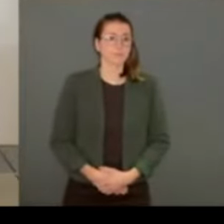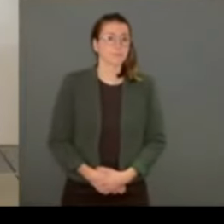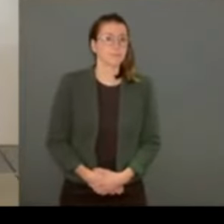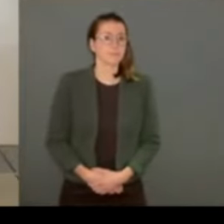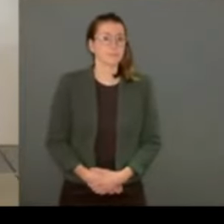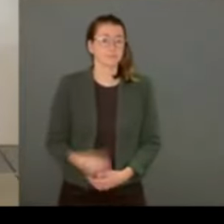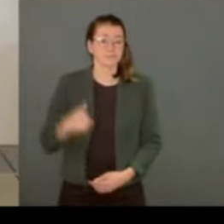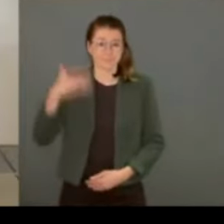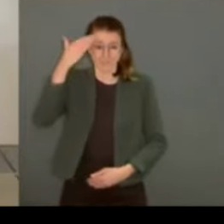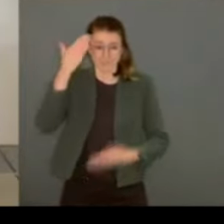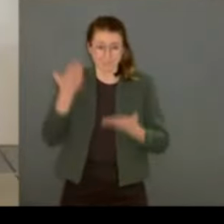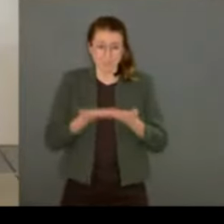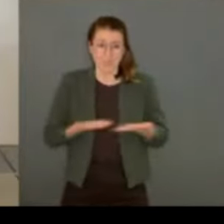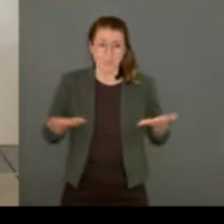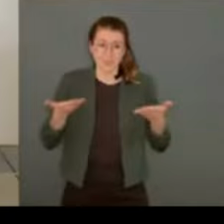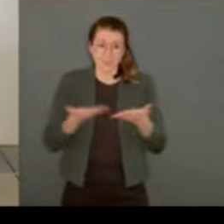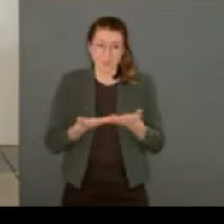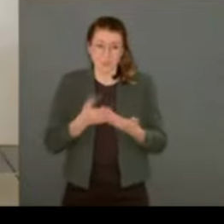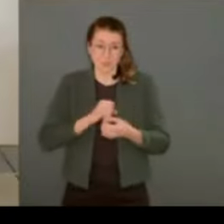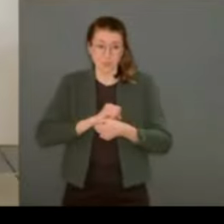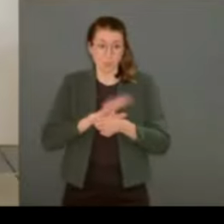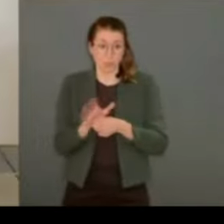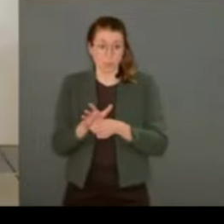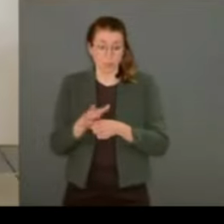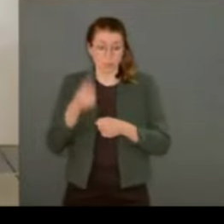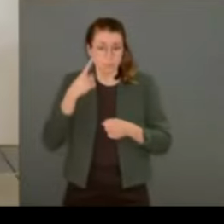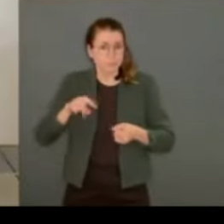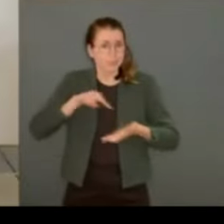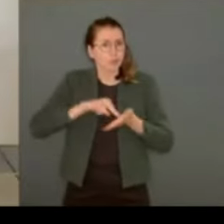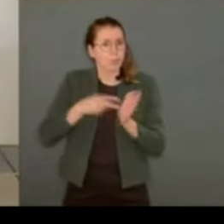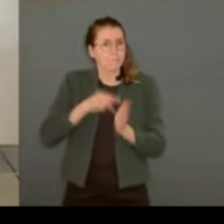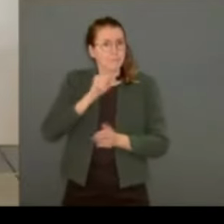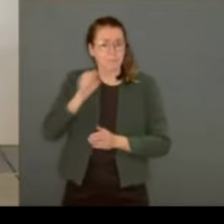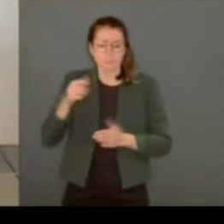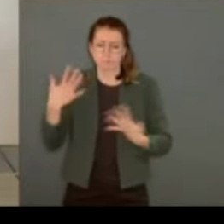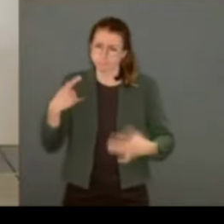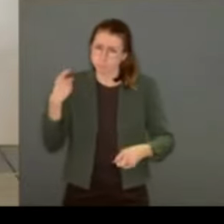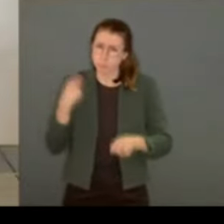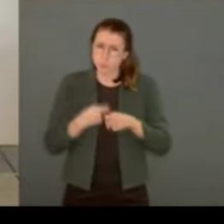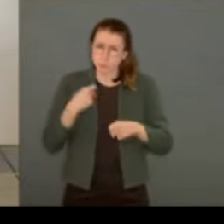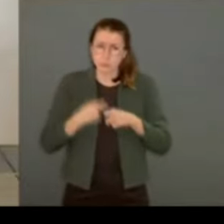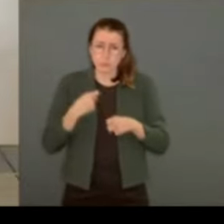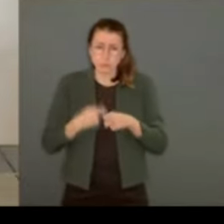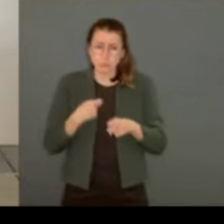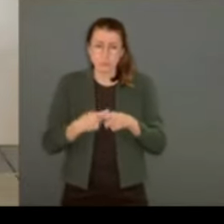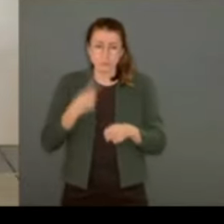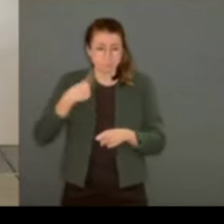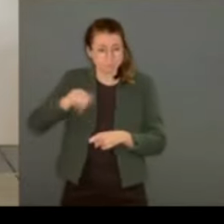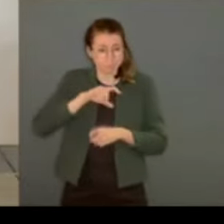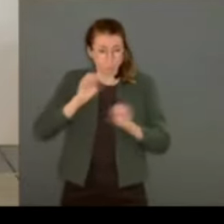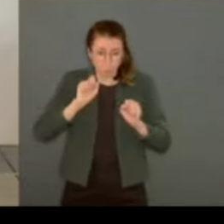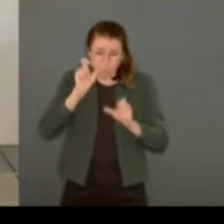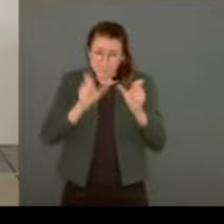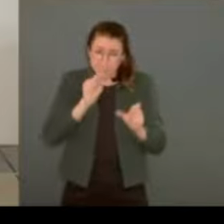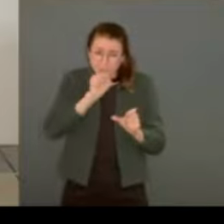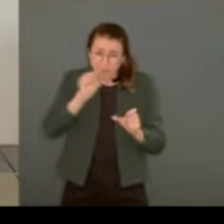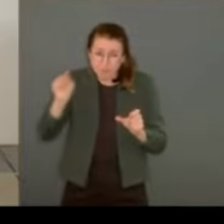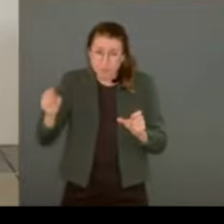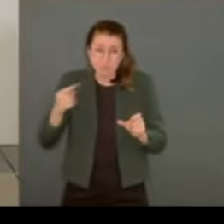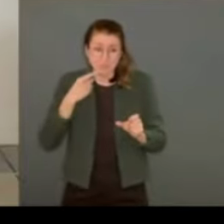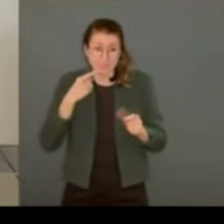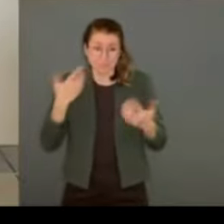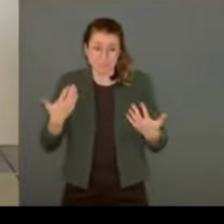Ces mesures sont lourdes, certainement aussi sur le plan économique. Pour de très nombreuses personnes, elles signifient une nouvelle